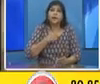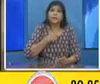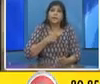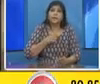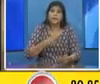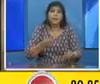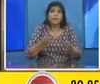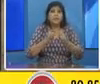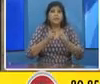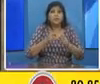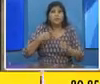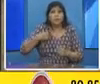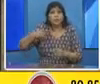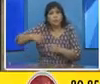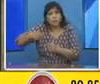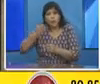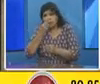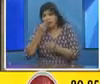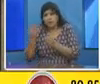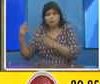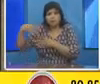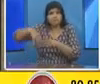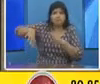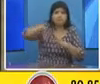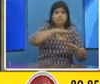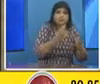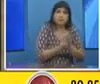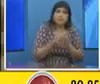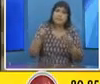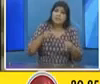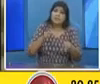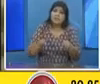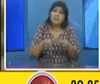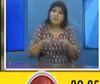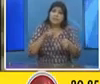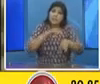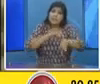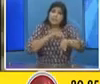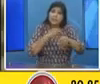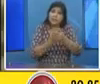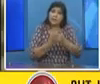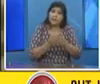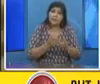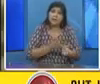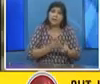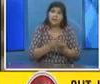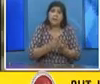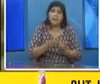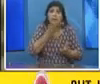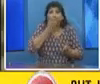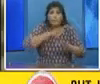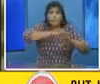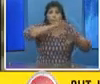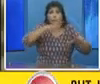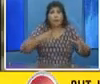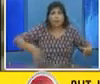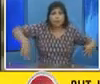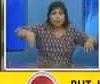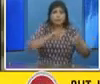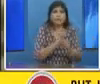जानवरों को चराते हैं, लेकिन साथ उन्होंने अपने क्षेत्र नए तालाब बनाने का भी